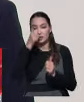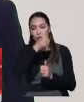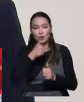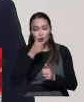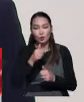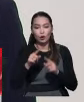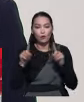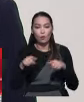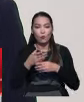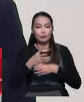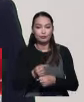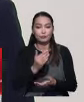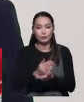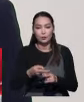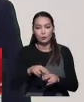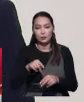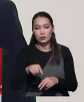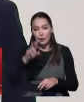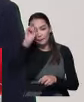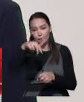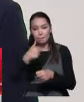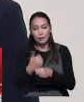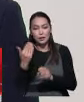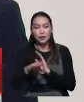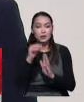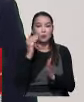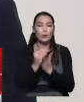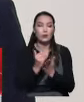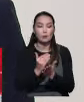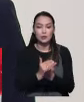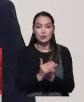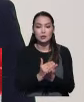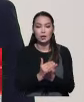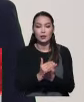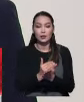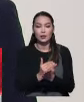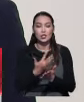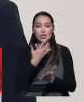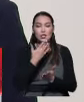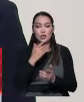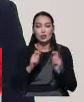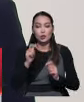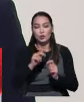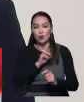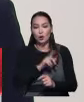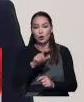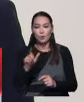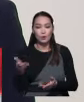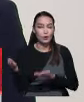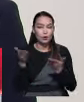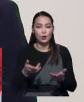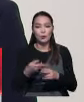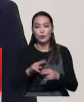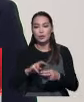қысқартылуда, өткені мемлекет басшысын сайлау алды бағдарламасында шетелдік жұмыс күшін тарту мәселесін